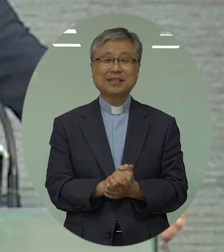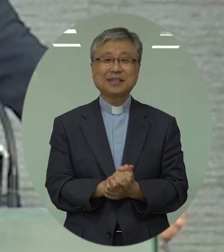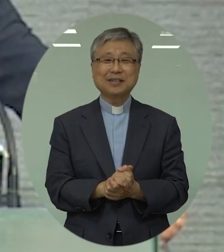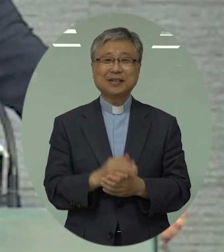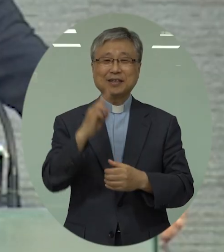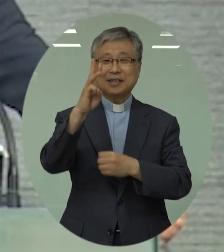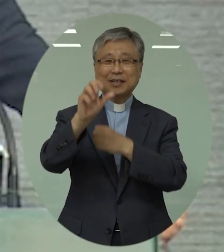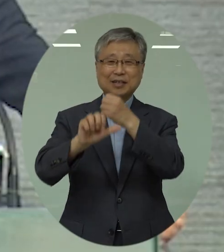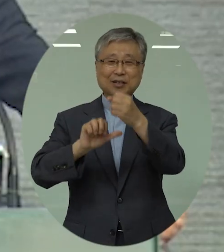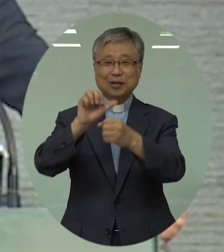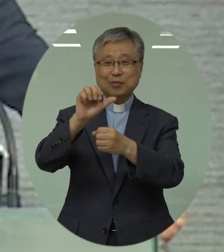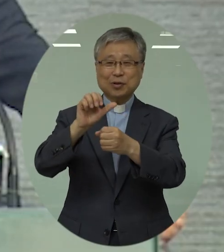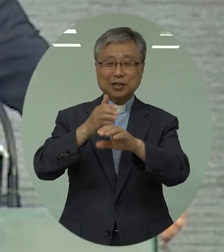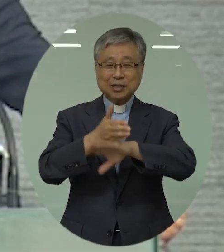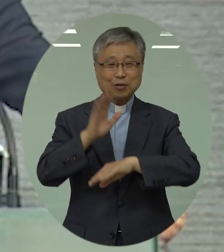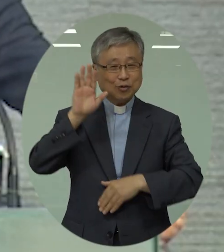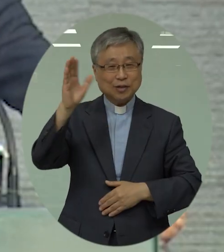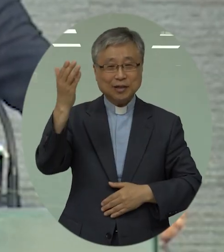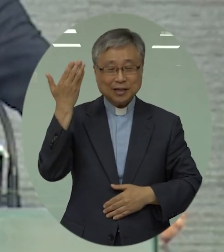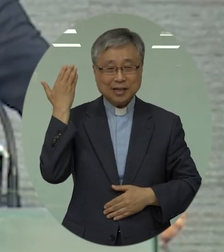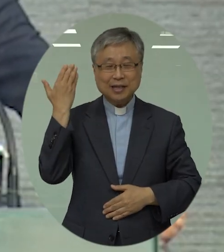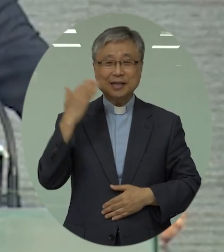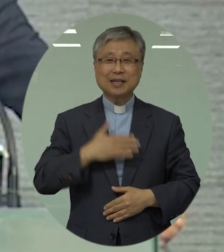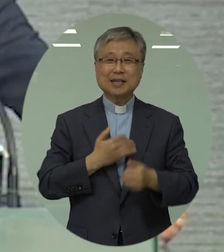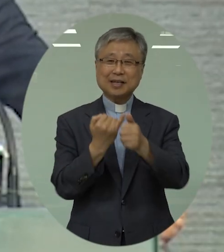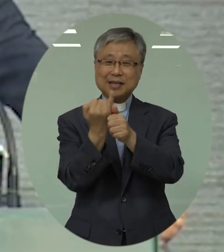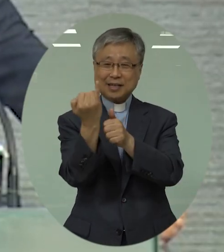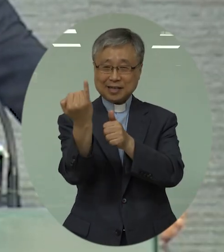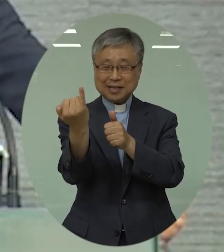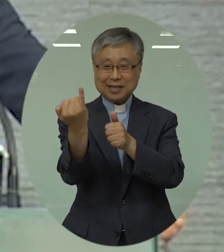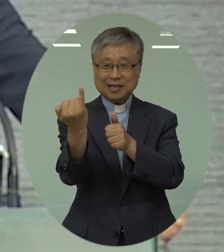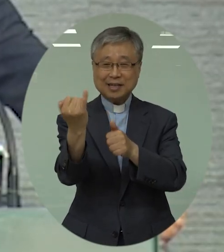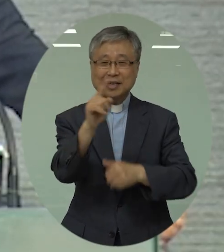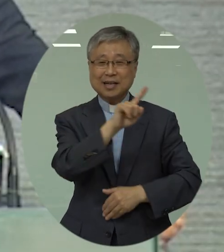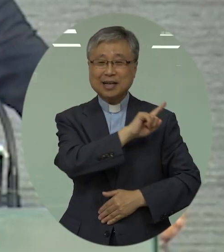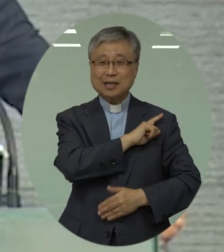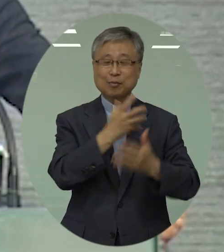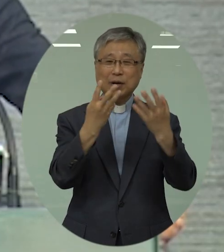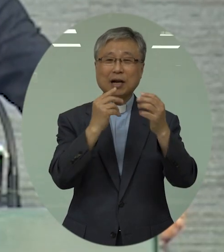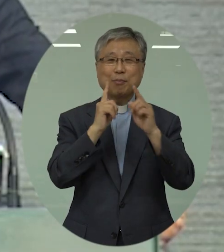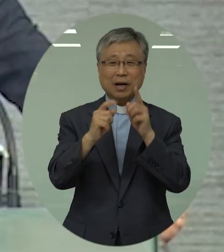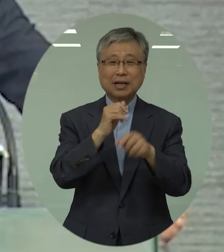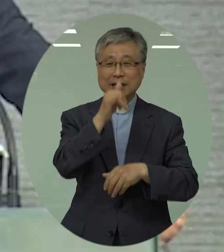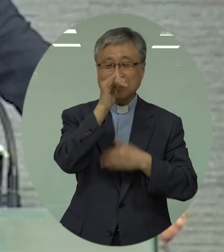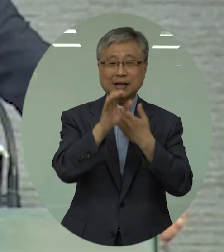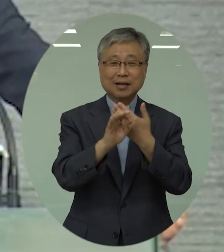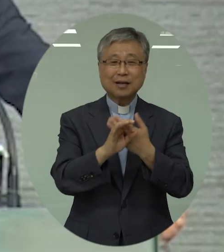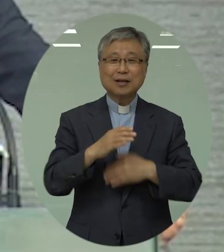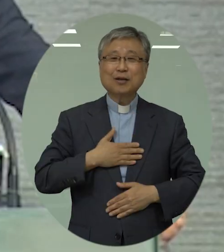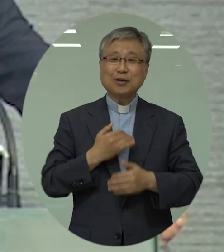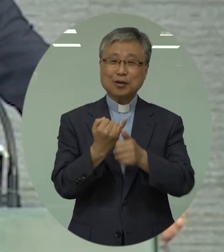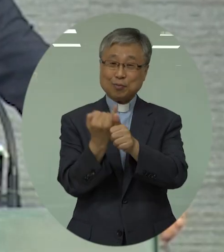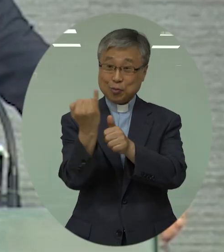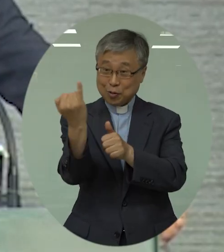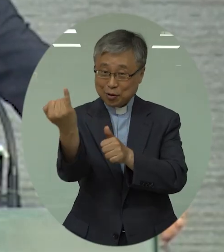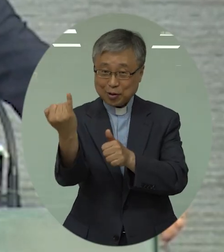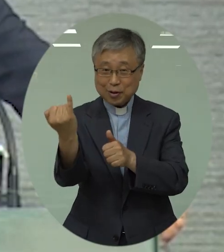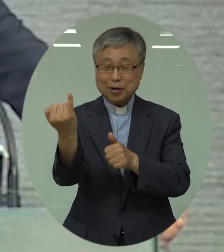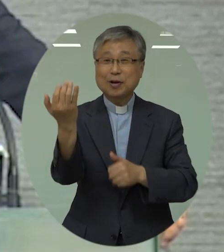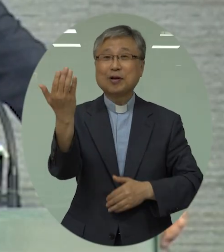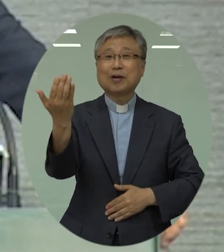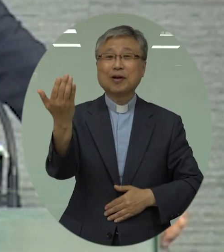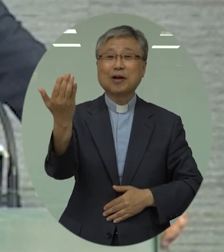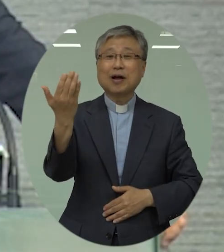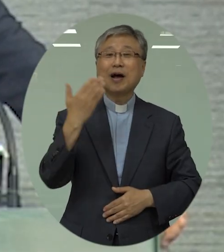한 35년 지나고 최근에 제가 제 아내에게 제일 많이 하는 소리가 있다면 여보 내가